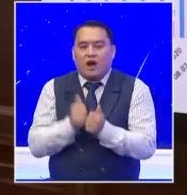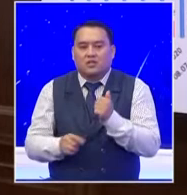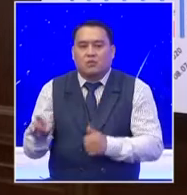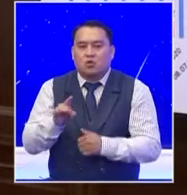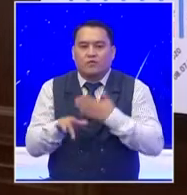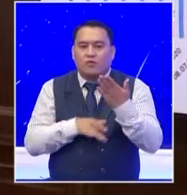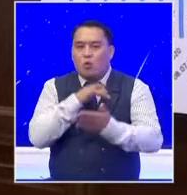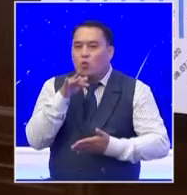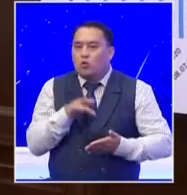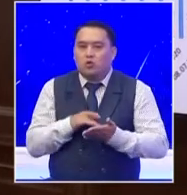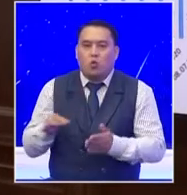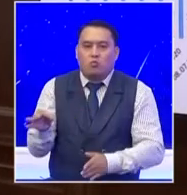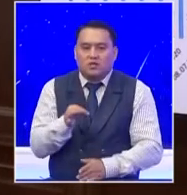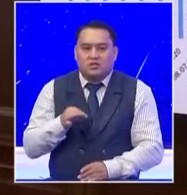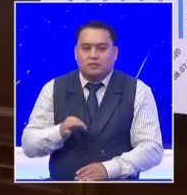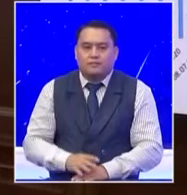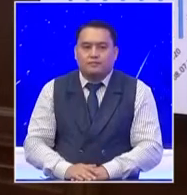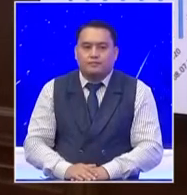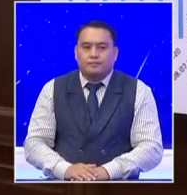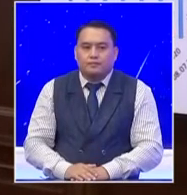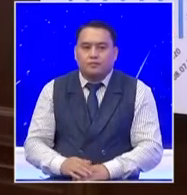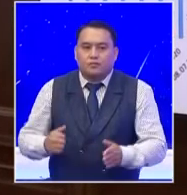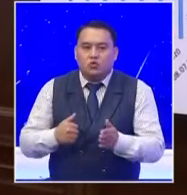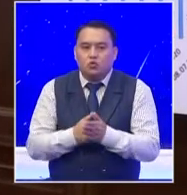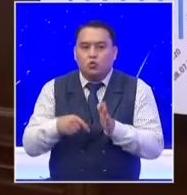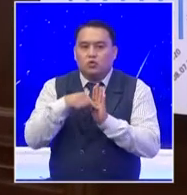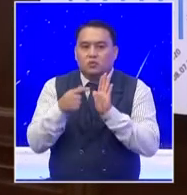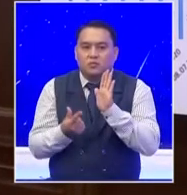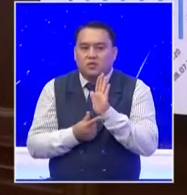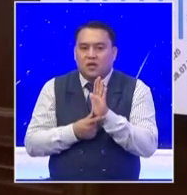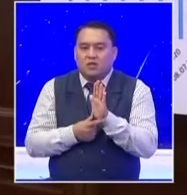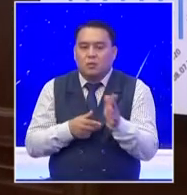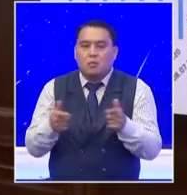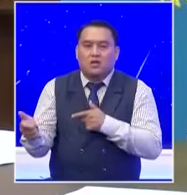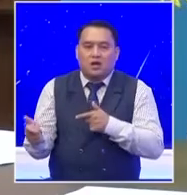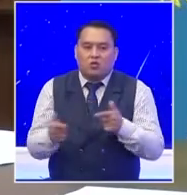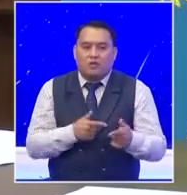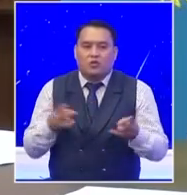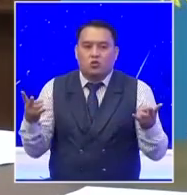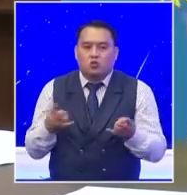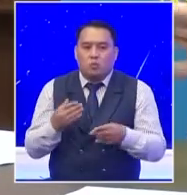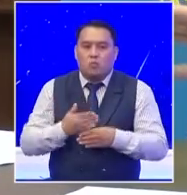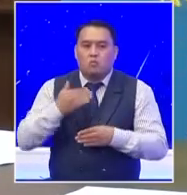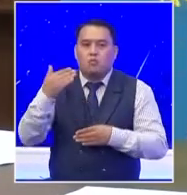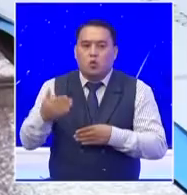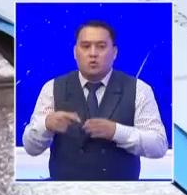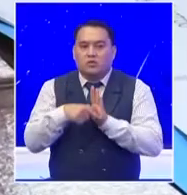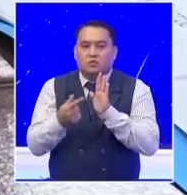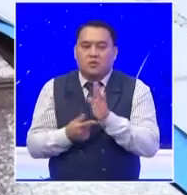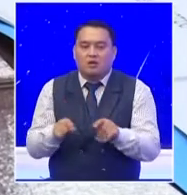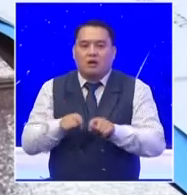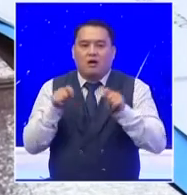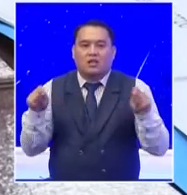и городе области. До 17-го они должны все это подготовить, после 17-го открываться работа.